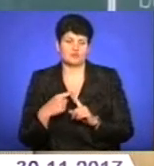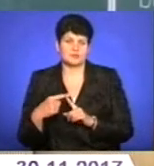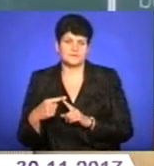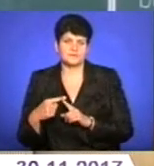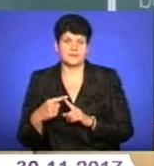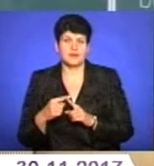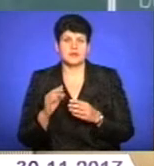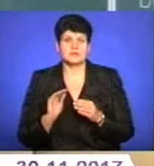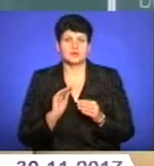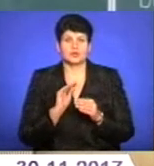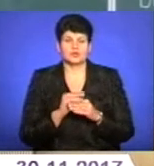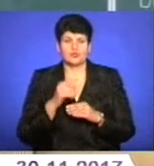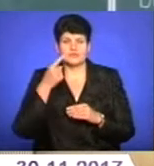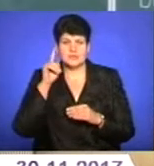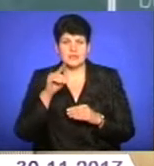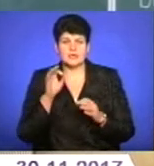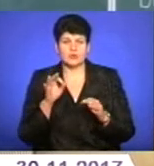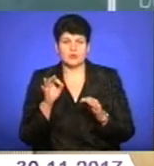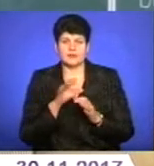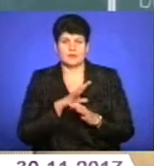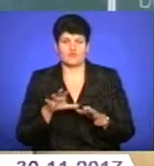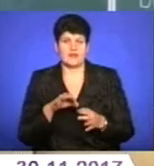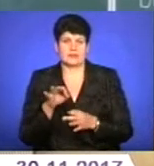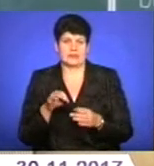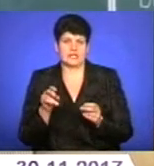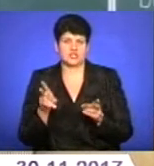Але додаткові знання в мене ніколи не бувають лишніми.